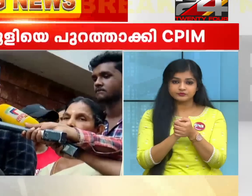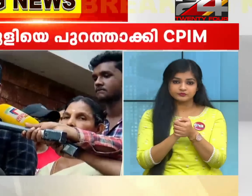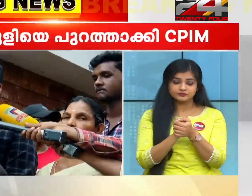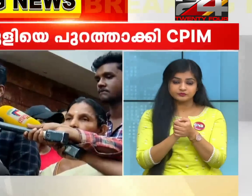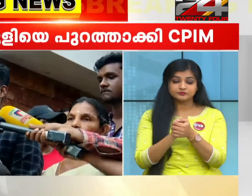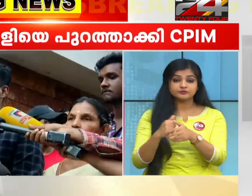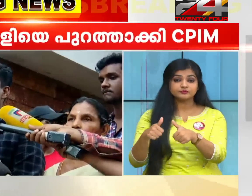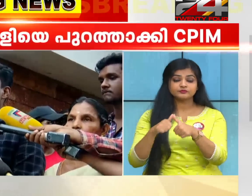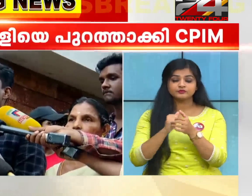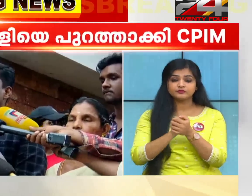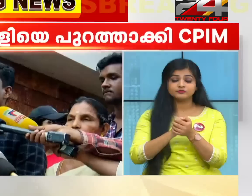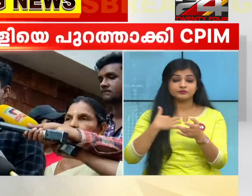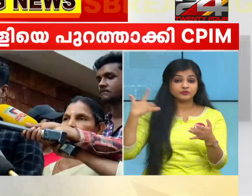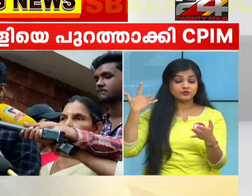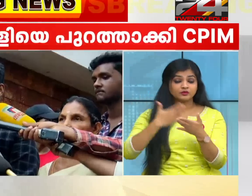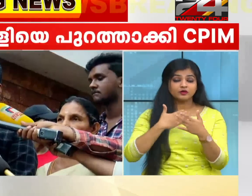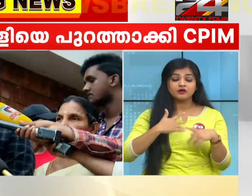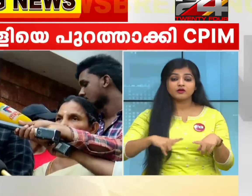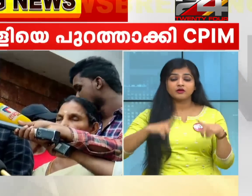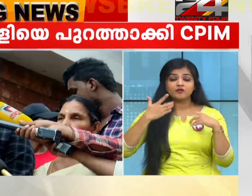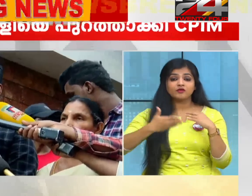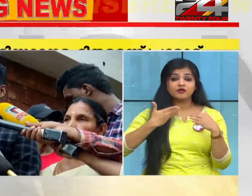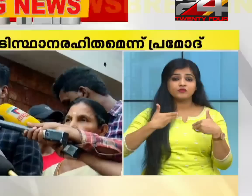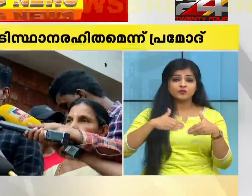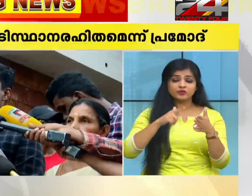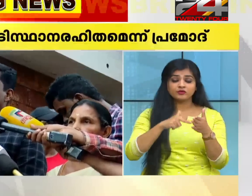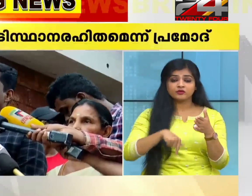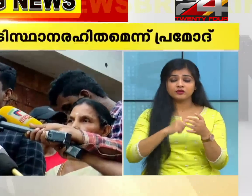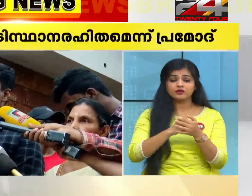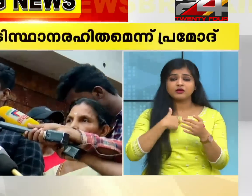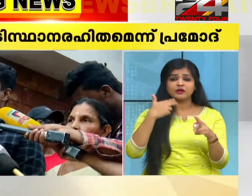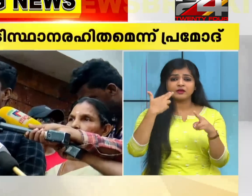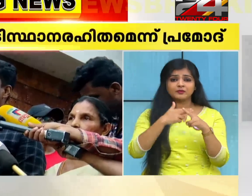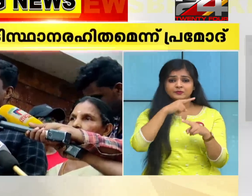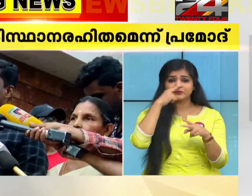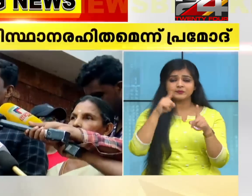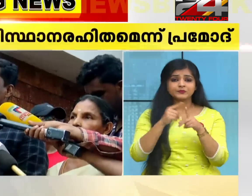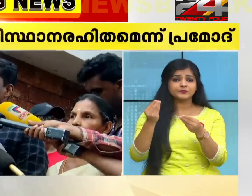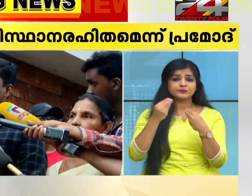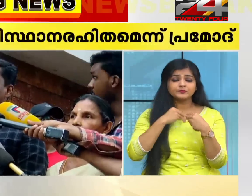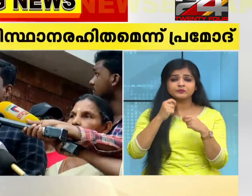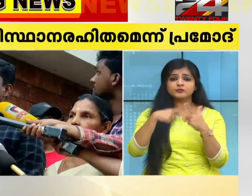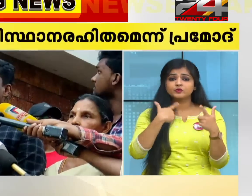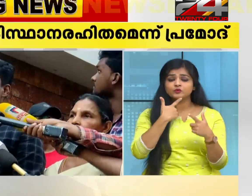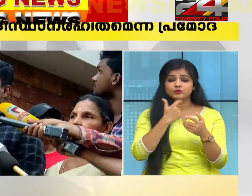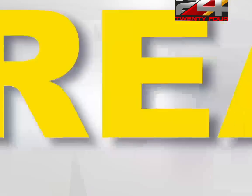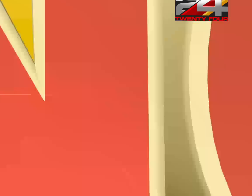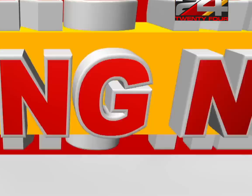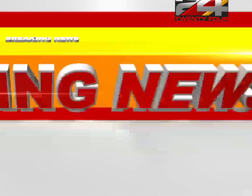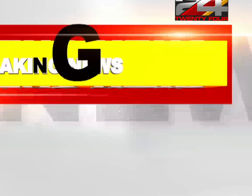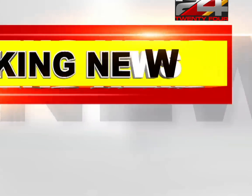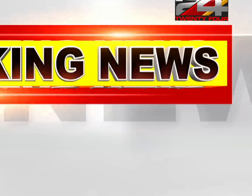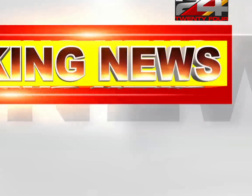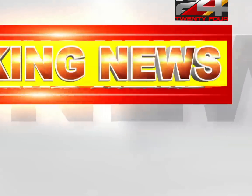ഇത്രയും കാലമായിട്ട് ഞാൻ ജീവിച്ചുകൊണ്ടിരിക്കുന്ന ചുറ്റുപാടിൽ നിന്ന് എനിക്ക് ഇങ്ങനെ ഒരു മേൽവിലാസം പകർന്നു തന്നത് എവിടെ നിന്നാണ്? എനിക്കിങ്ങനെ ഒരു മേൽവിലാസം പകർന്നു തന്നത്